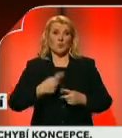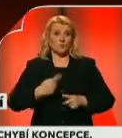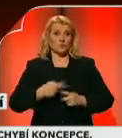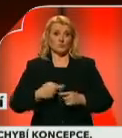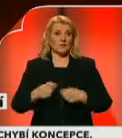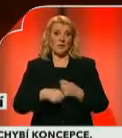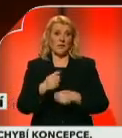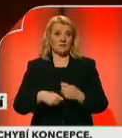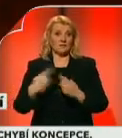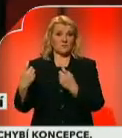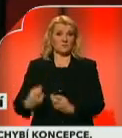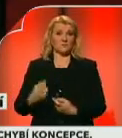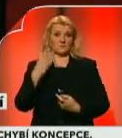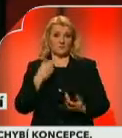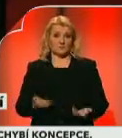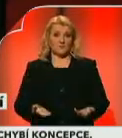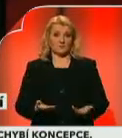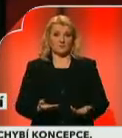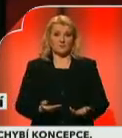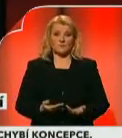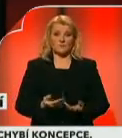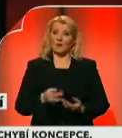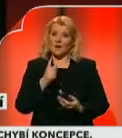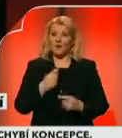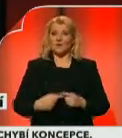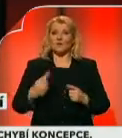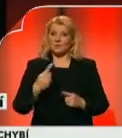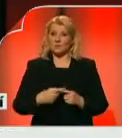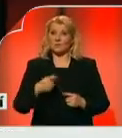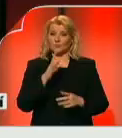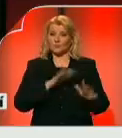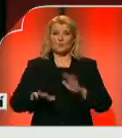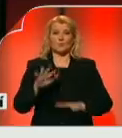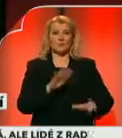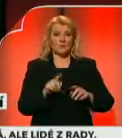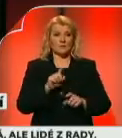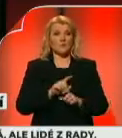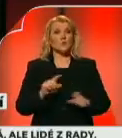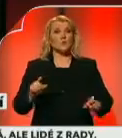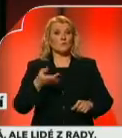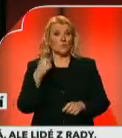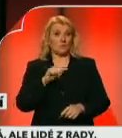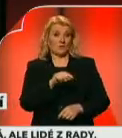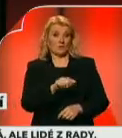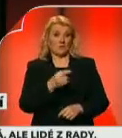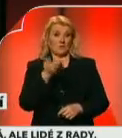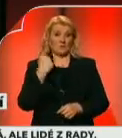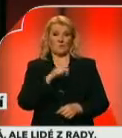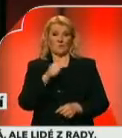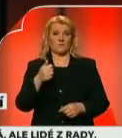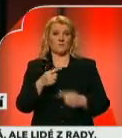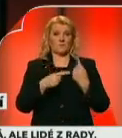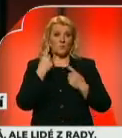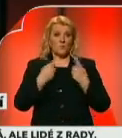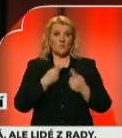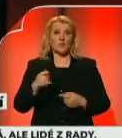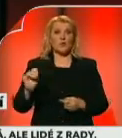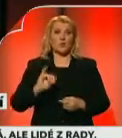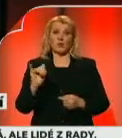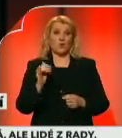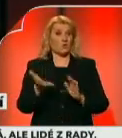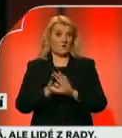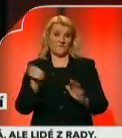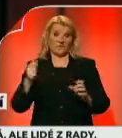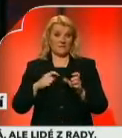není aktivován. No počkejte, pane Drábku, teď to trochu zamlžujete, protože byli jste to vy, kdo původně jasně říkal, kdo si